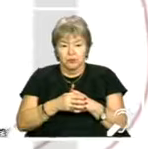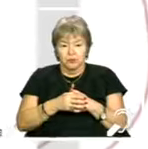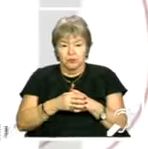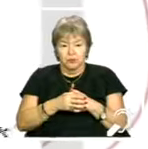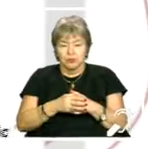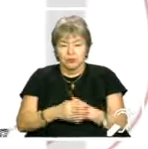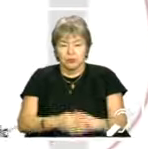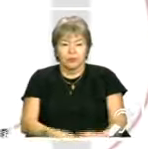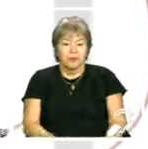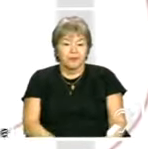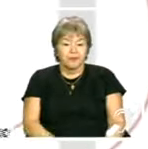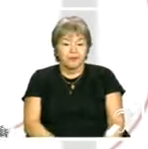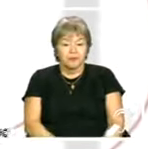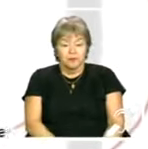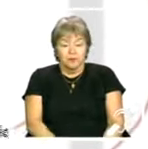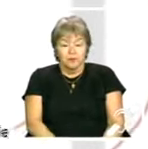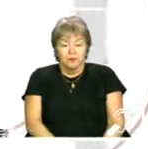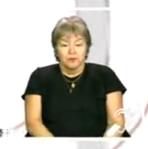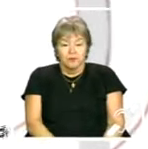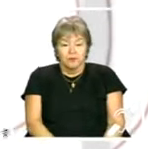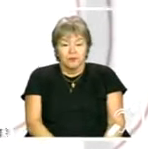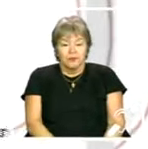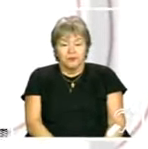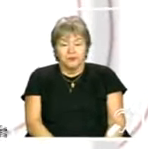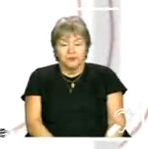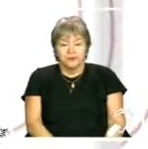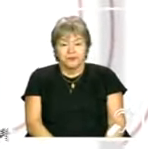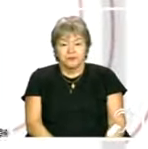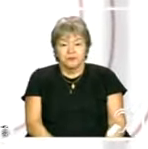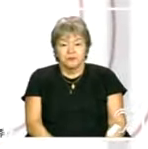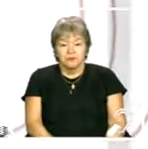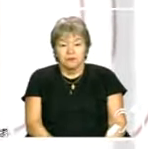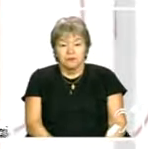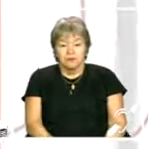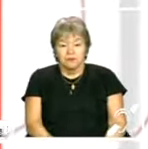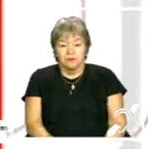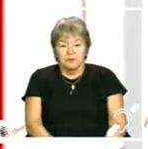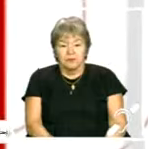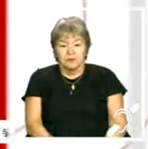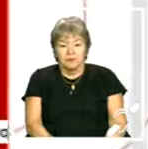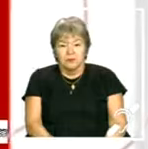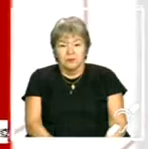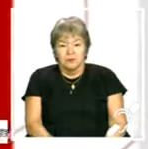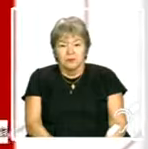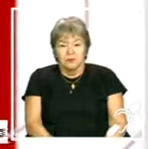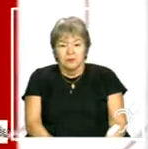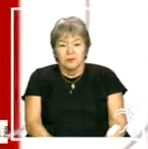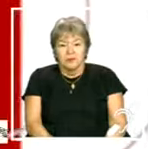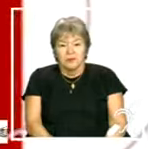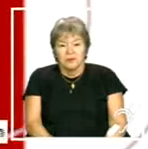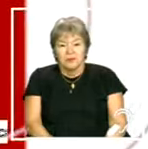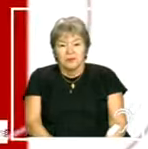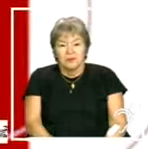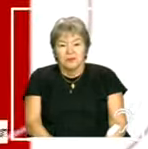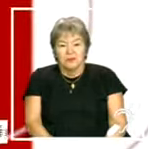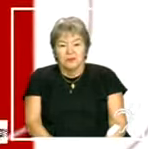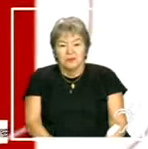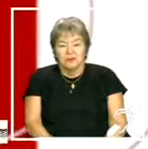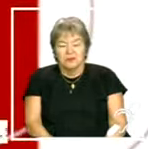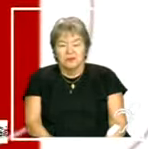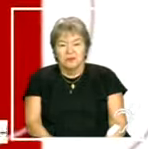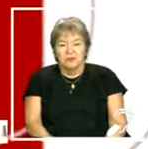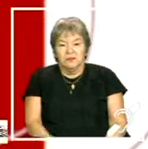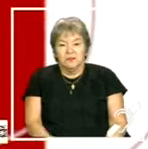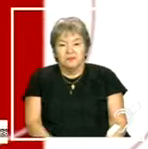je veux donc lever mon verre en votre honne en celui du peuple chinois et surt monsieur le prid